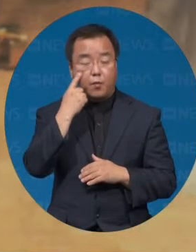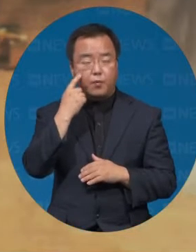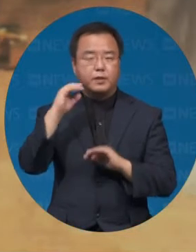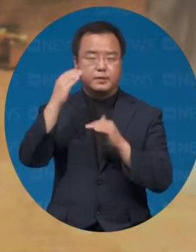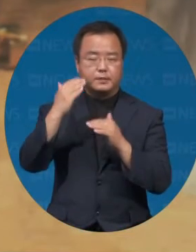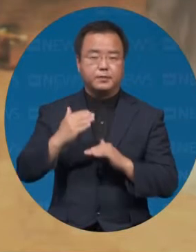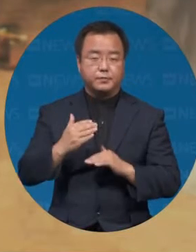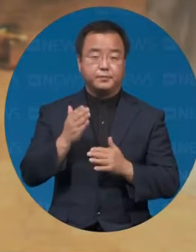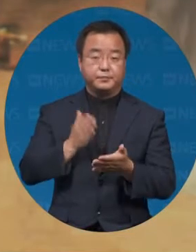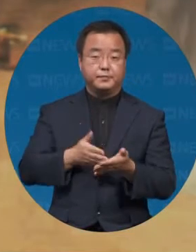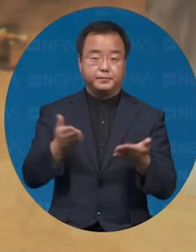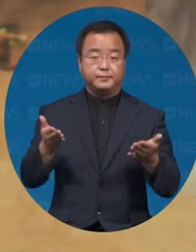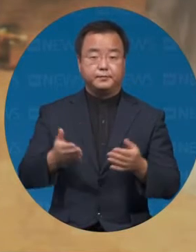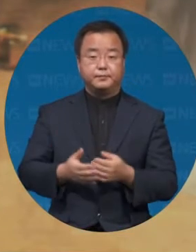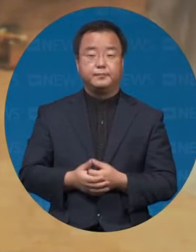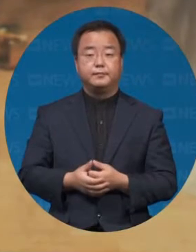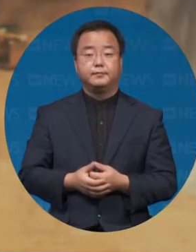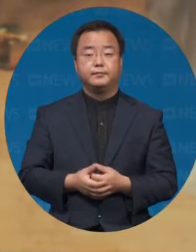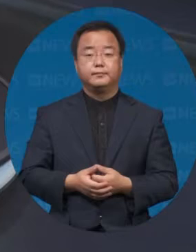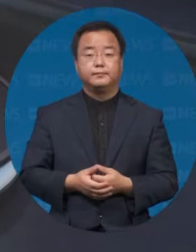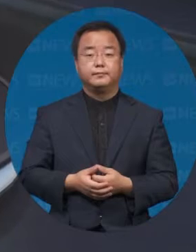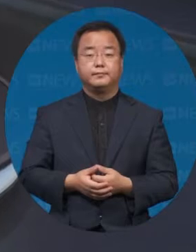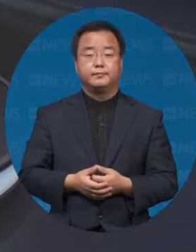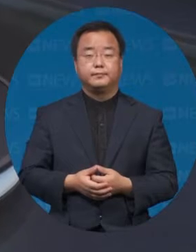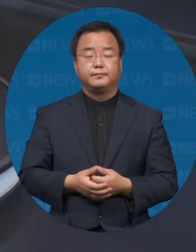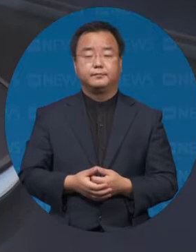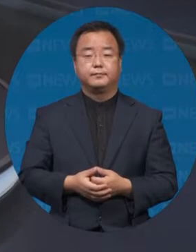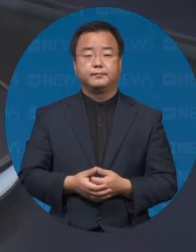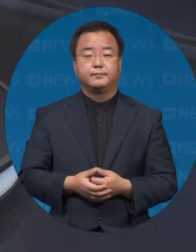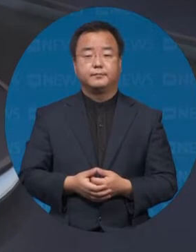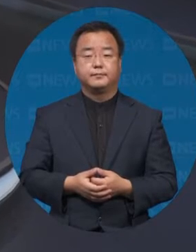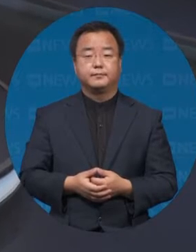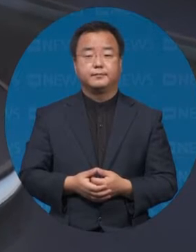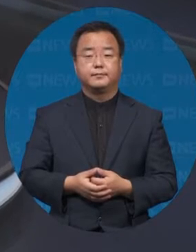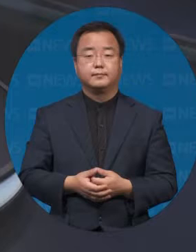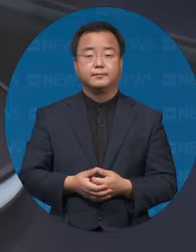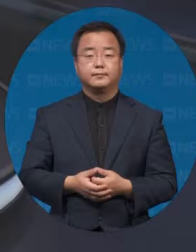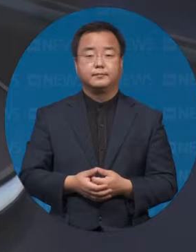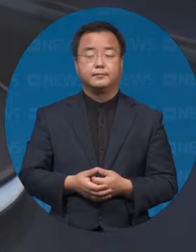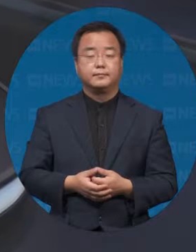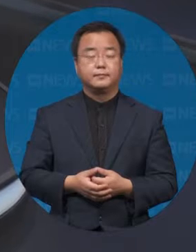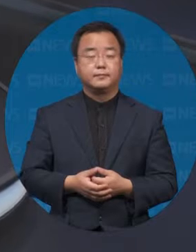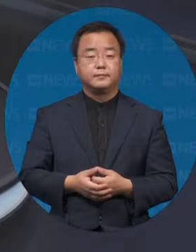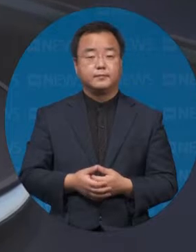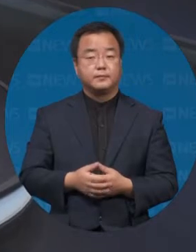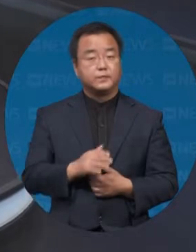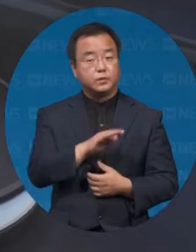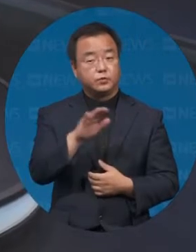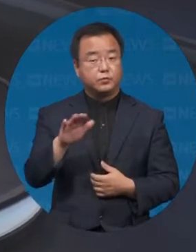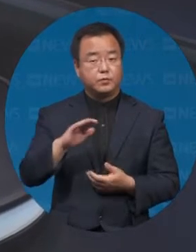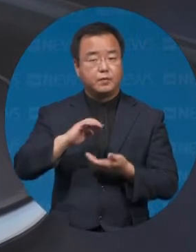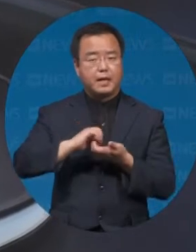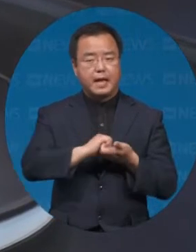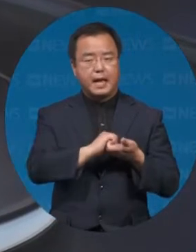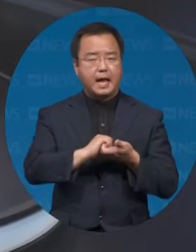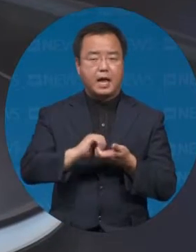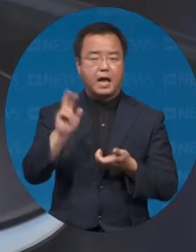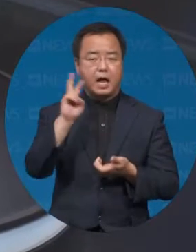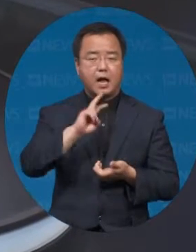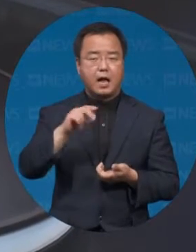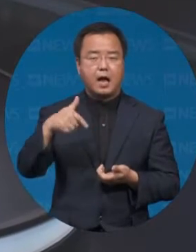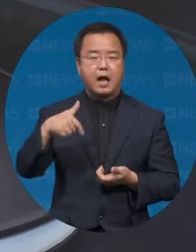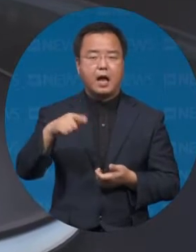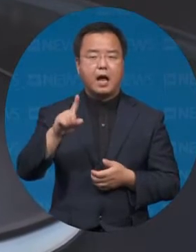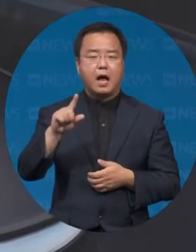이수민 씨와 함께 살펴보겠습니다. 어서 오세요. 안녕하세요. 네. 자, 일단은 저희가 가곡 무대는 많이 다뤄본 적이